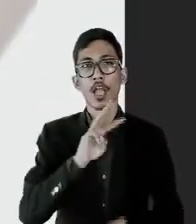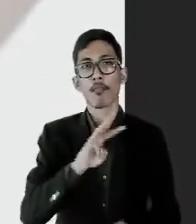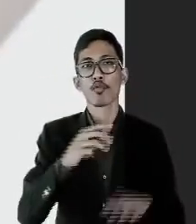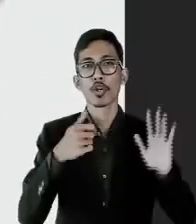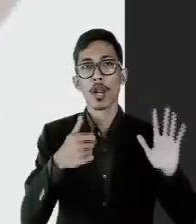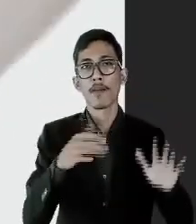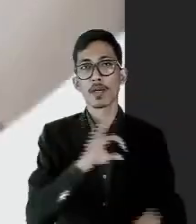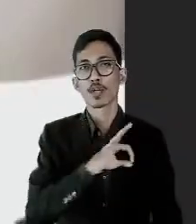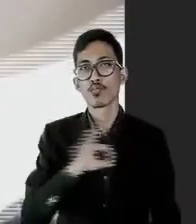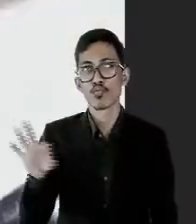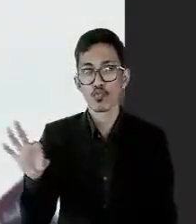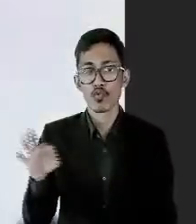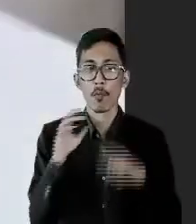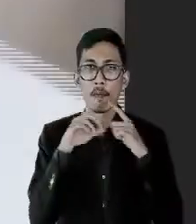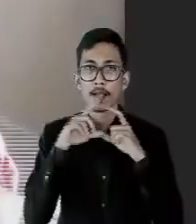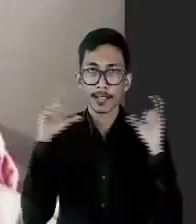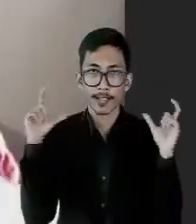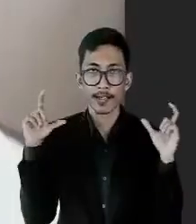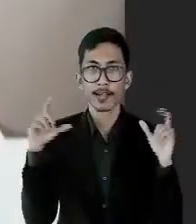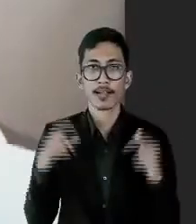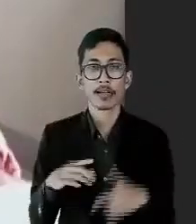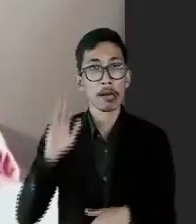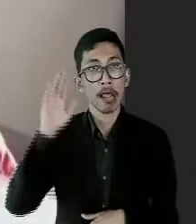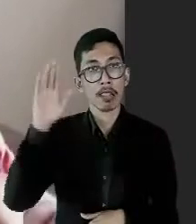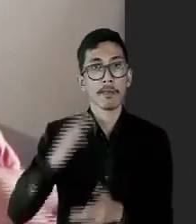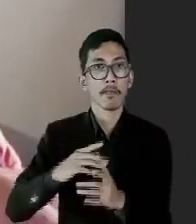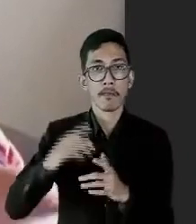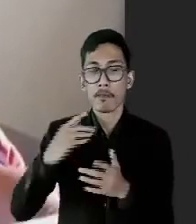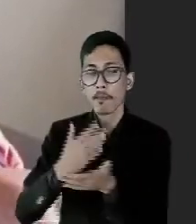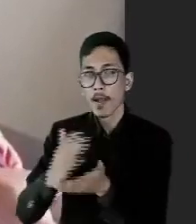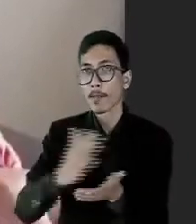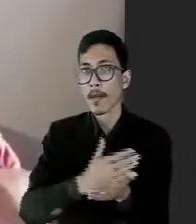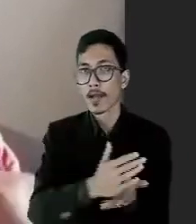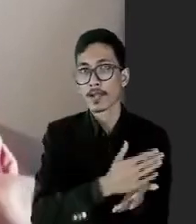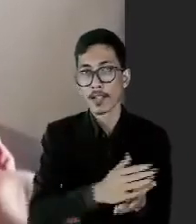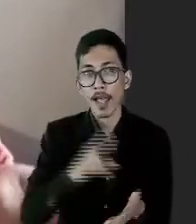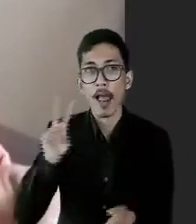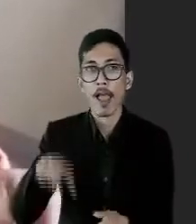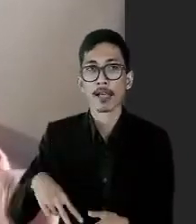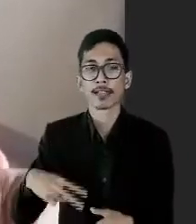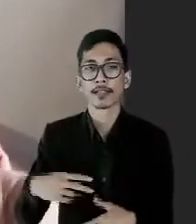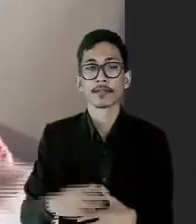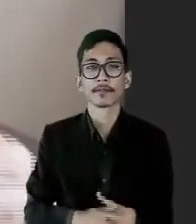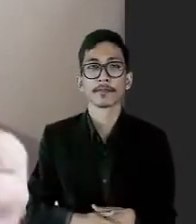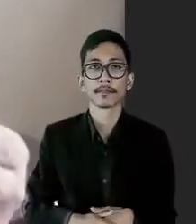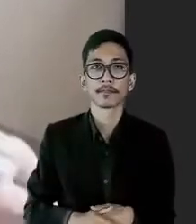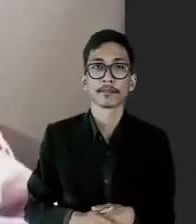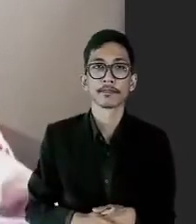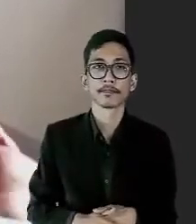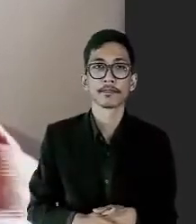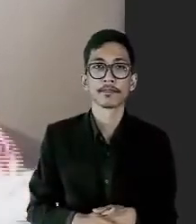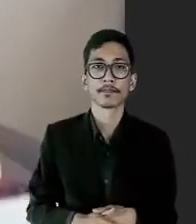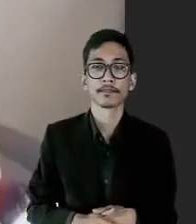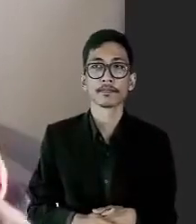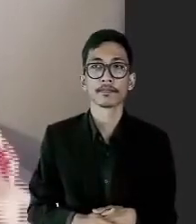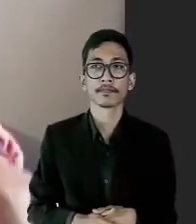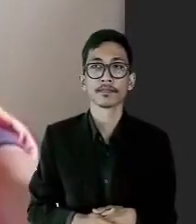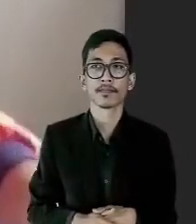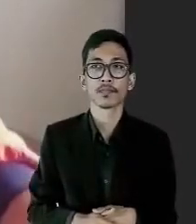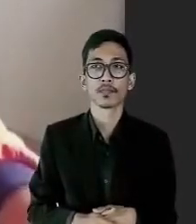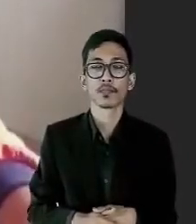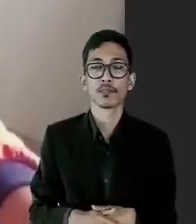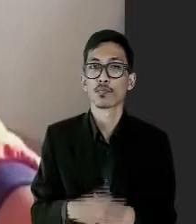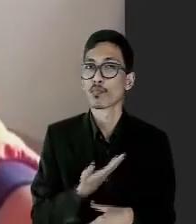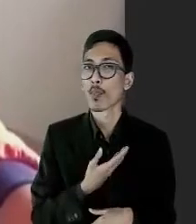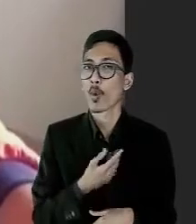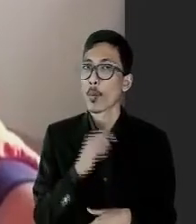masker. Ya. Nah, kemudian yang berikut sebagai imbauan, pesan-pesan yang ingin kami